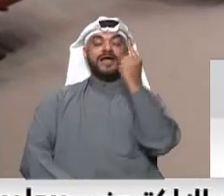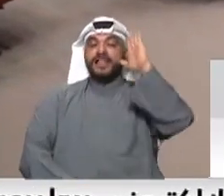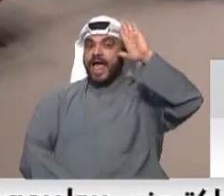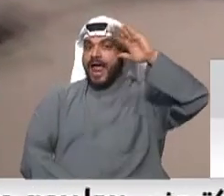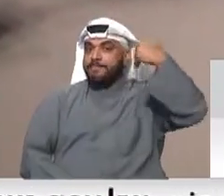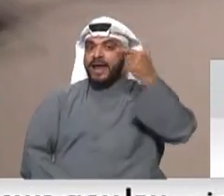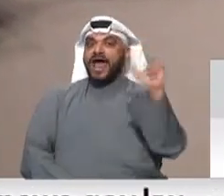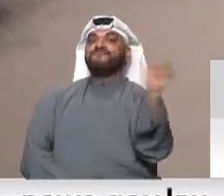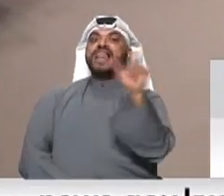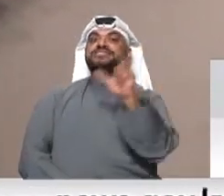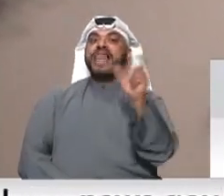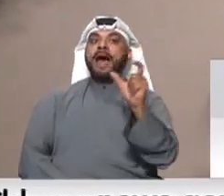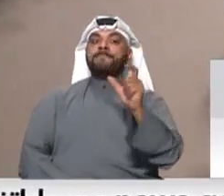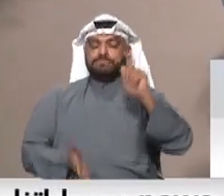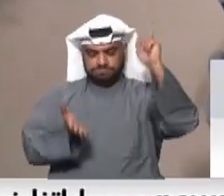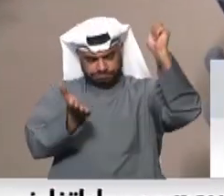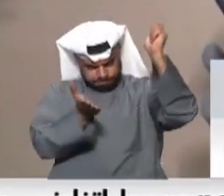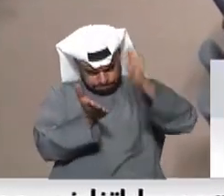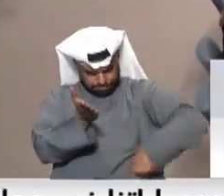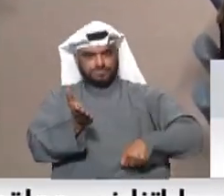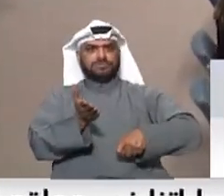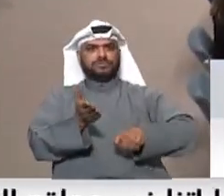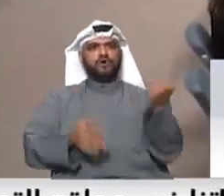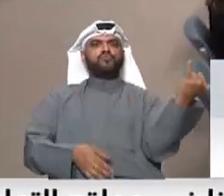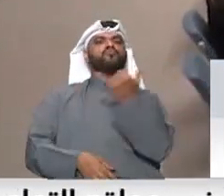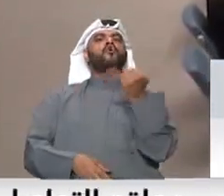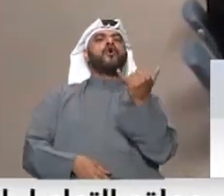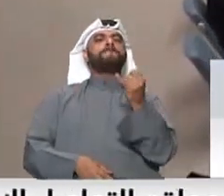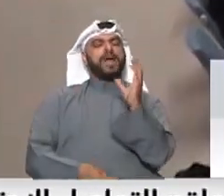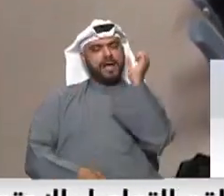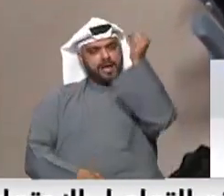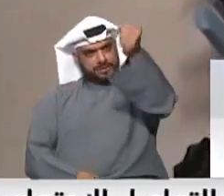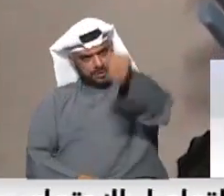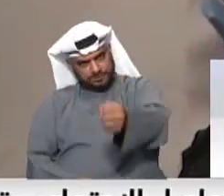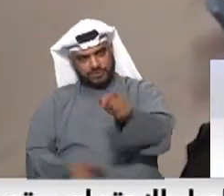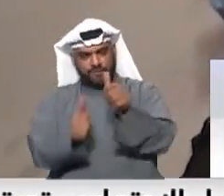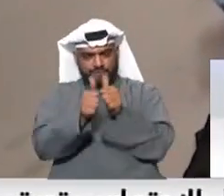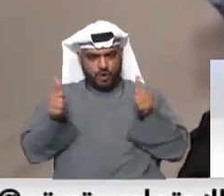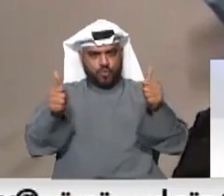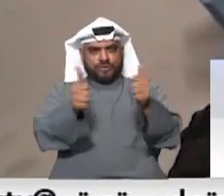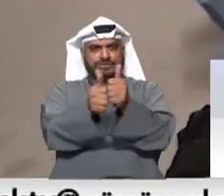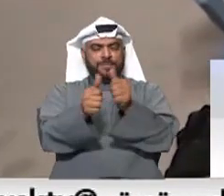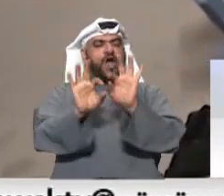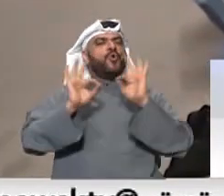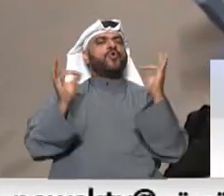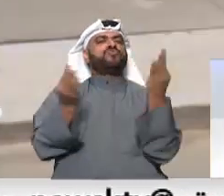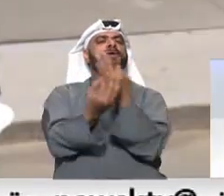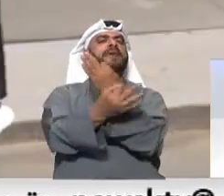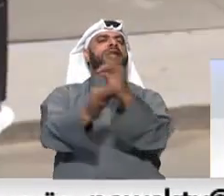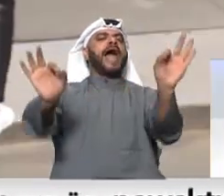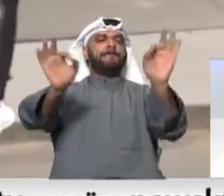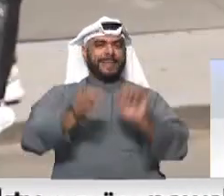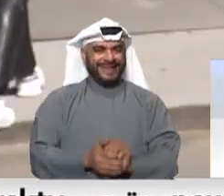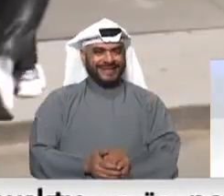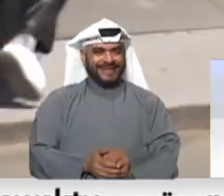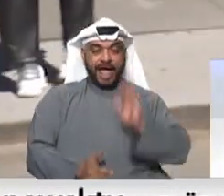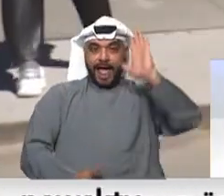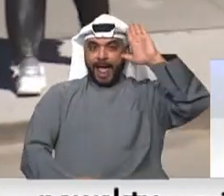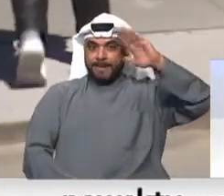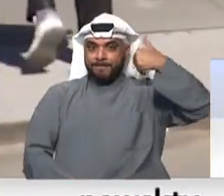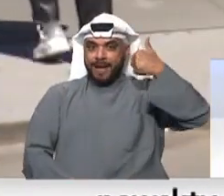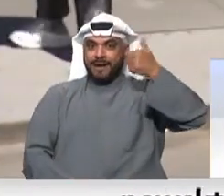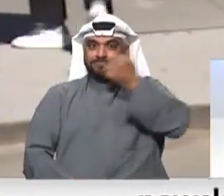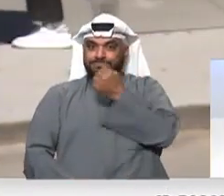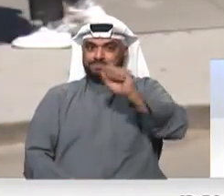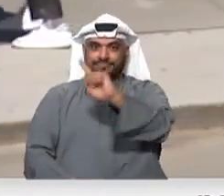لاعاده التاكيد على مكانه المراه وادوارها الفعاله في الاسره والمجتمع تاتي مشاركه دوله الكويت